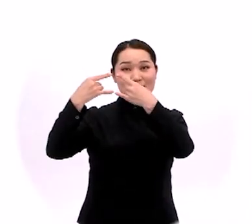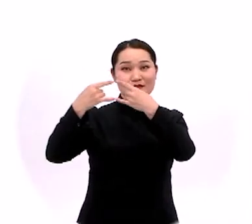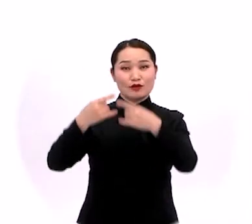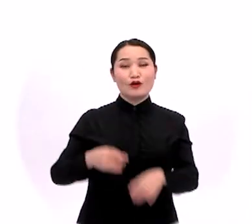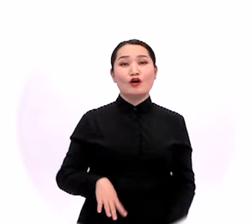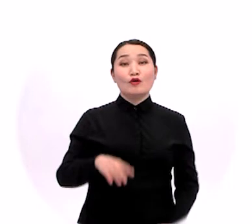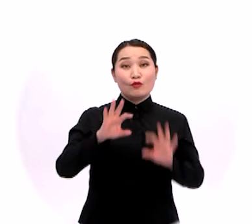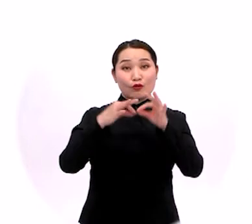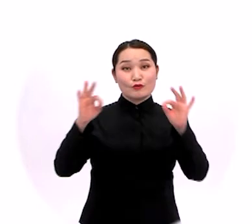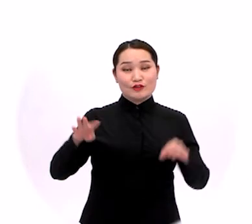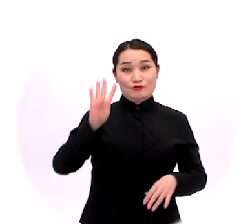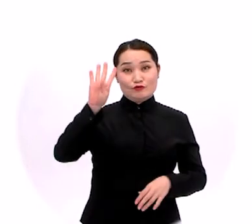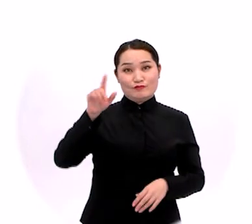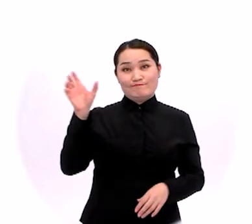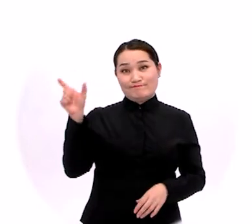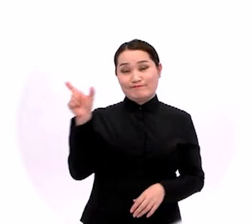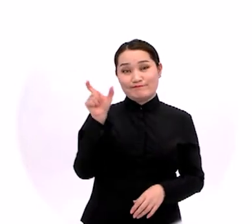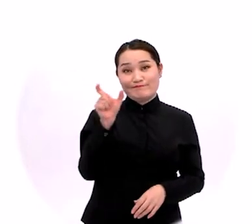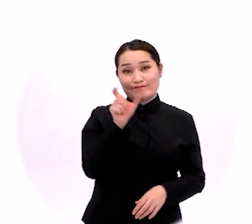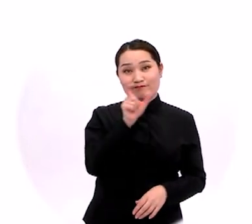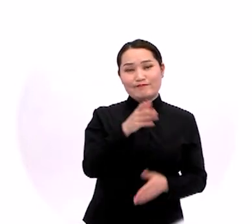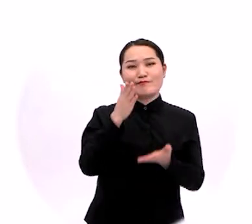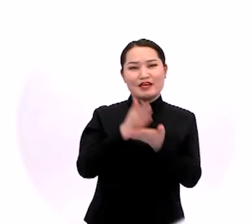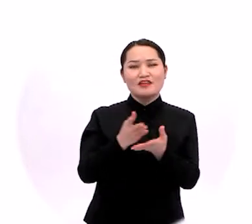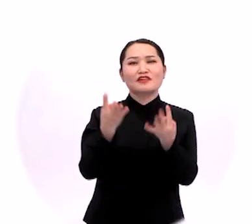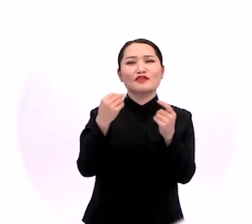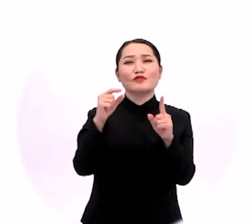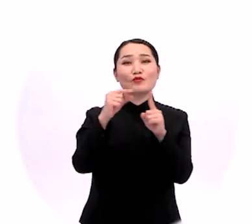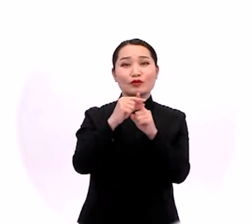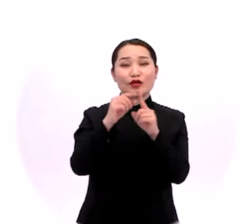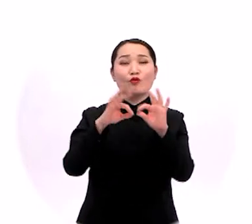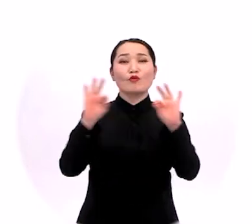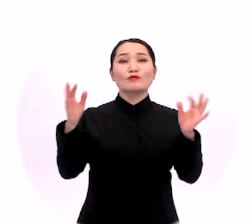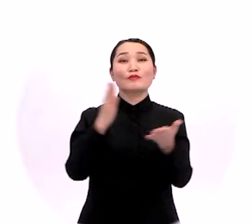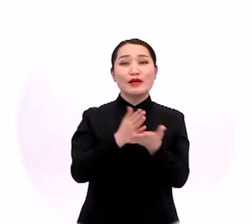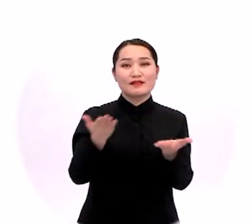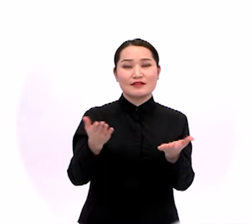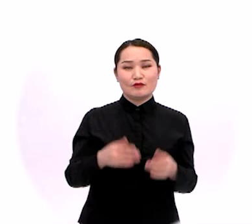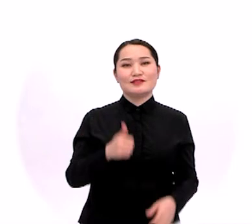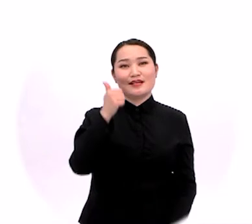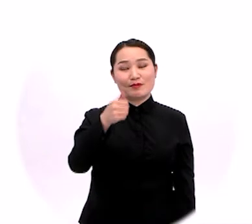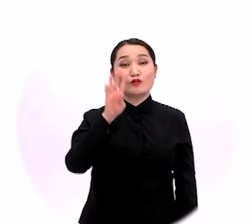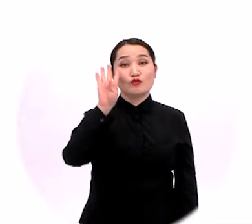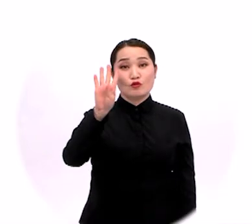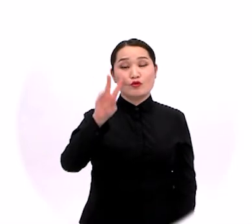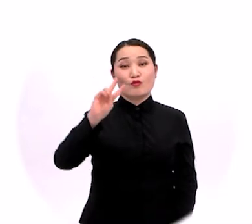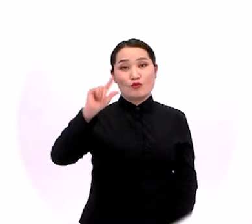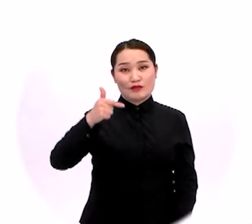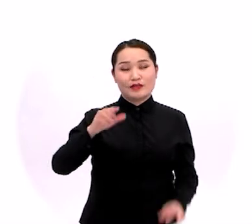өгүүлбэрийн бүдүүвчийг өгсөн байгаа. Хэдэн хүүхдээ өгүүлбэр байна вэ? 4 хүүхдээ өгүүлбэр